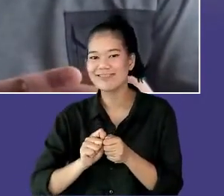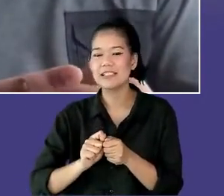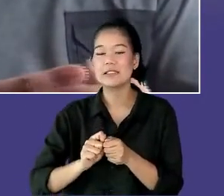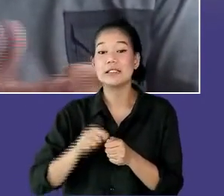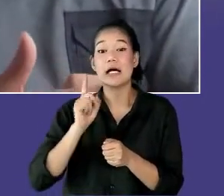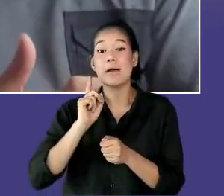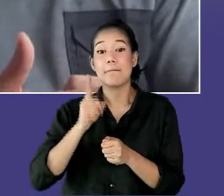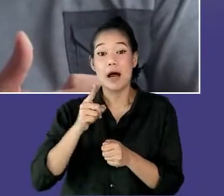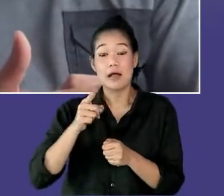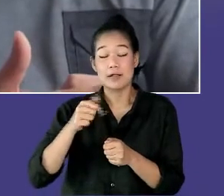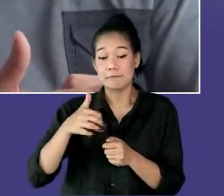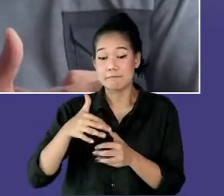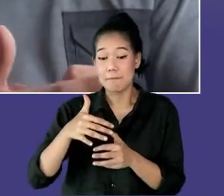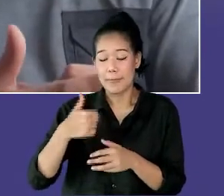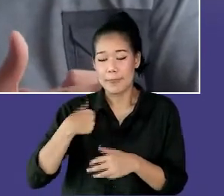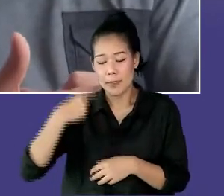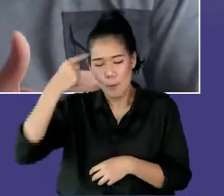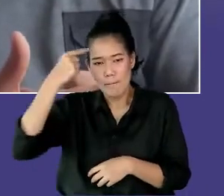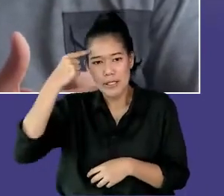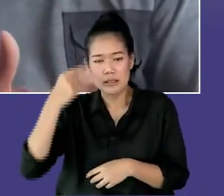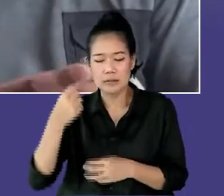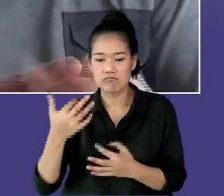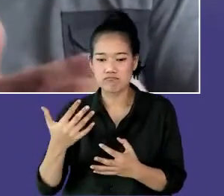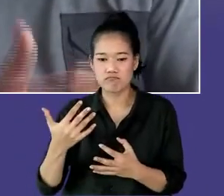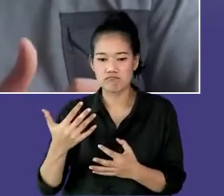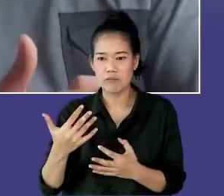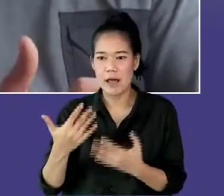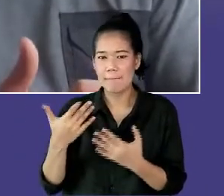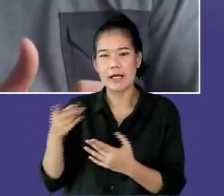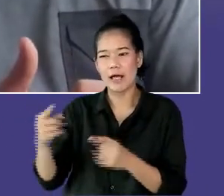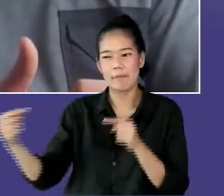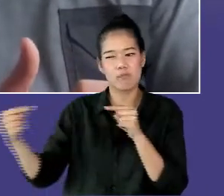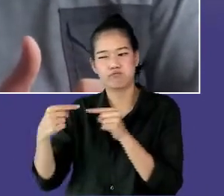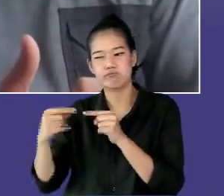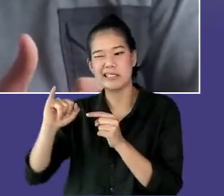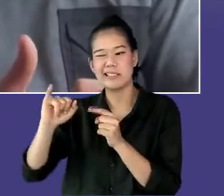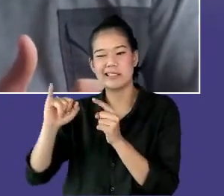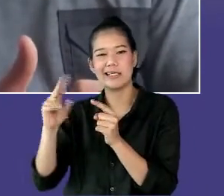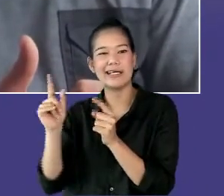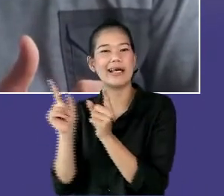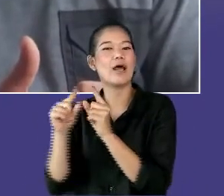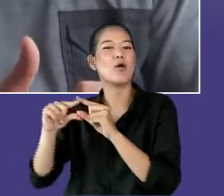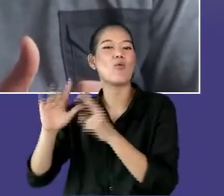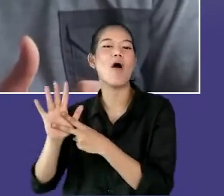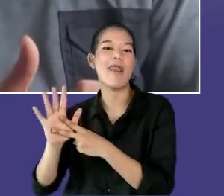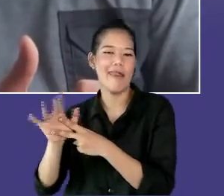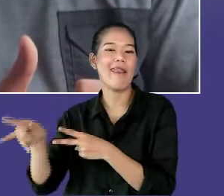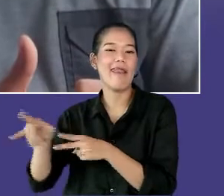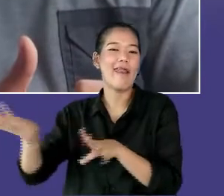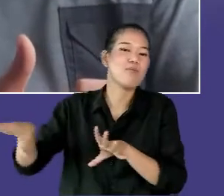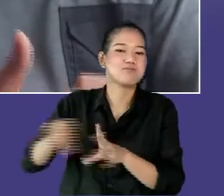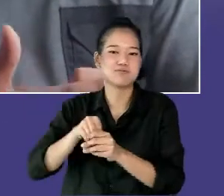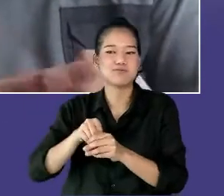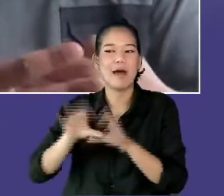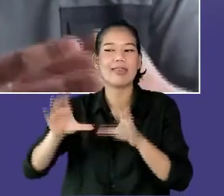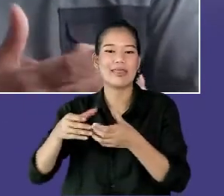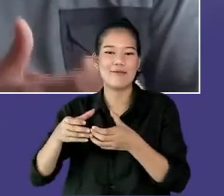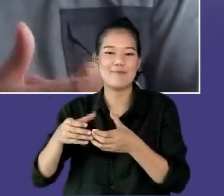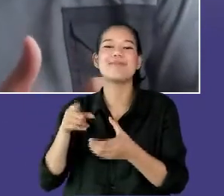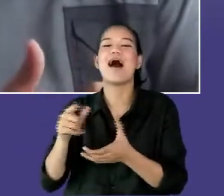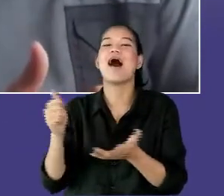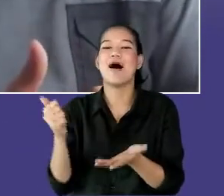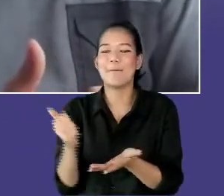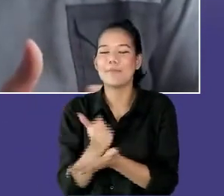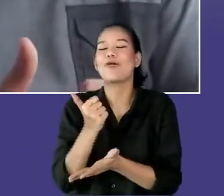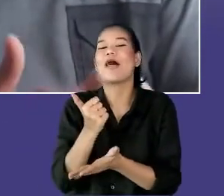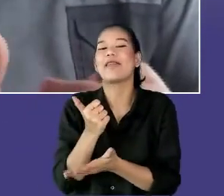aku langsung berpikir untuk Irwan Simanjuntak nih yang harus masuk sebagai arranger gitu loh. Nah, kebetulan kita